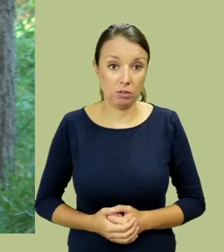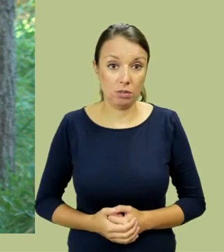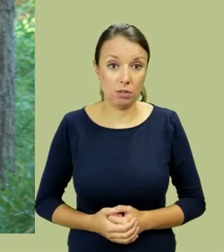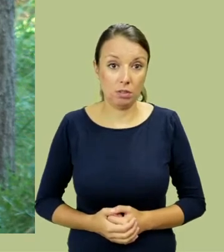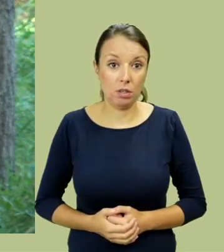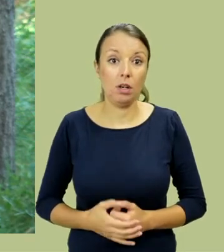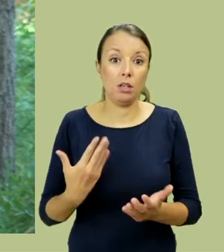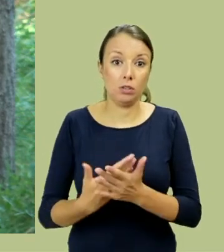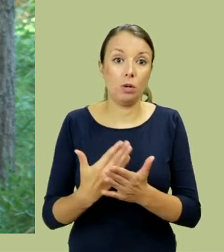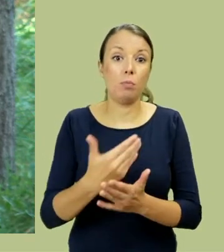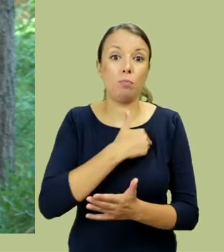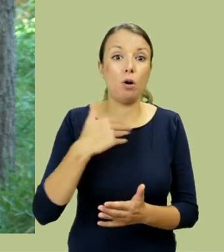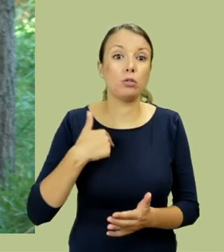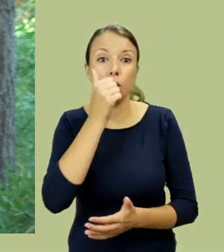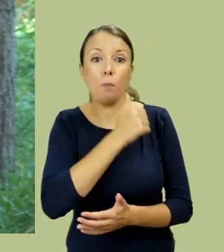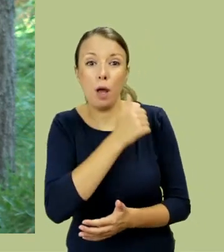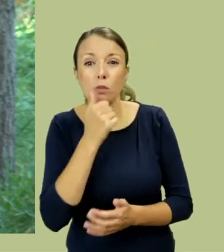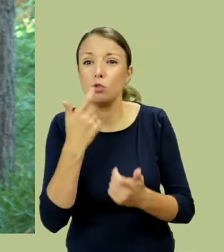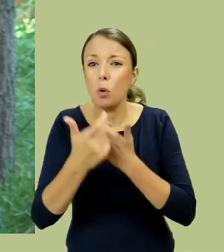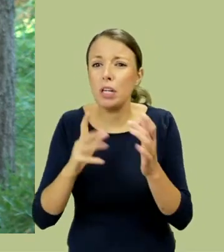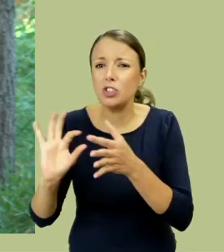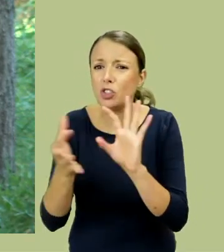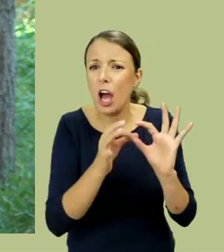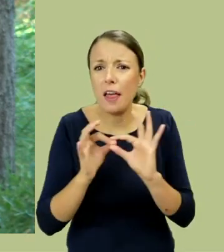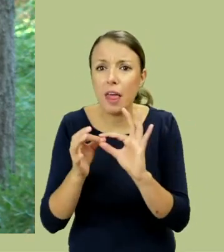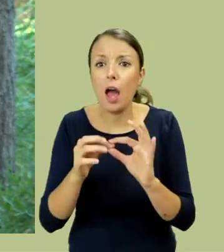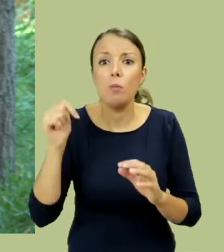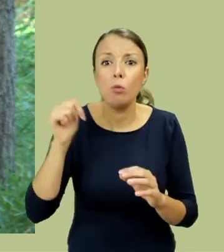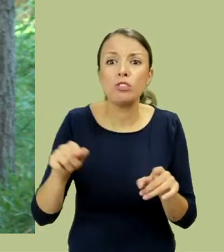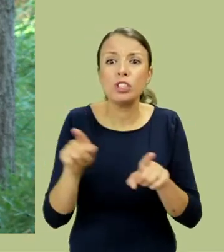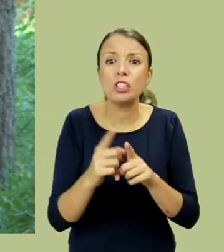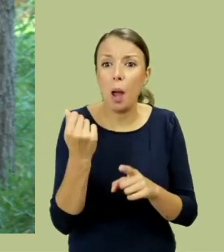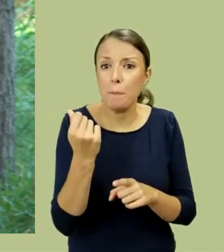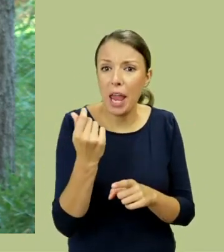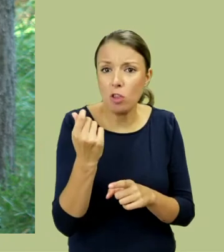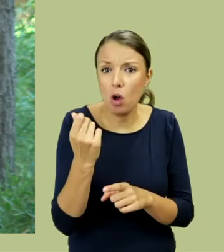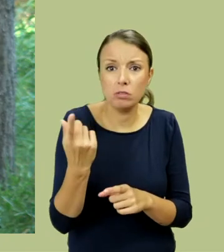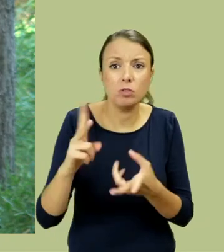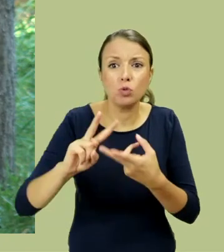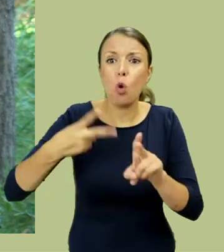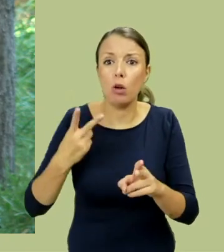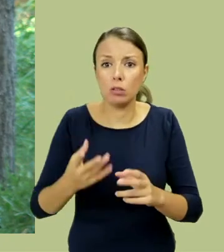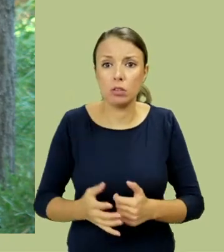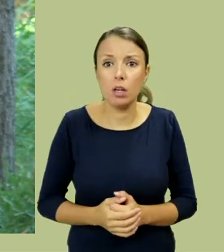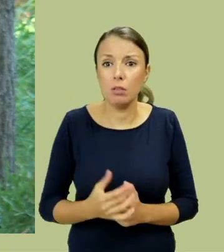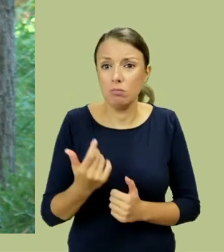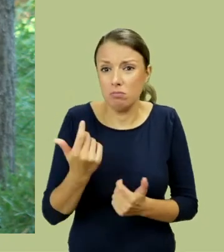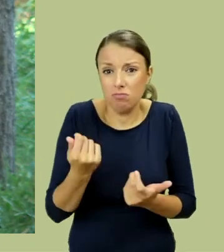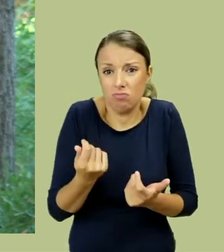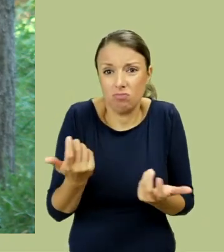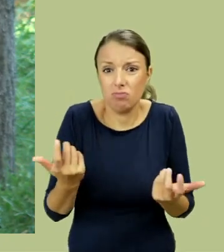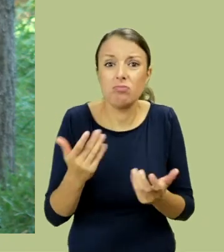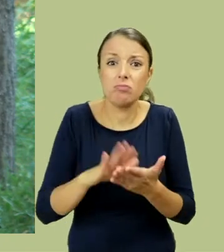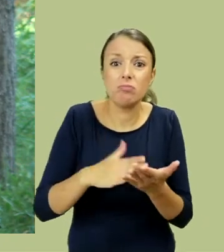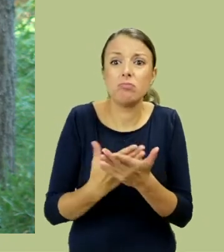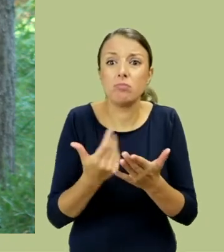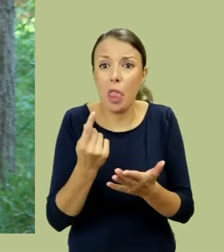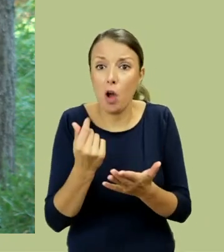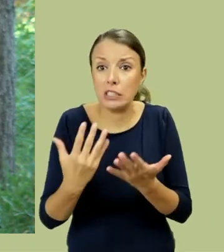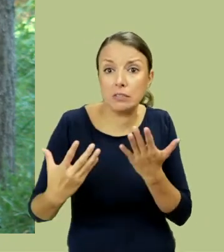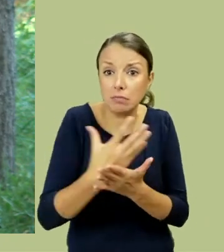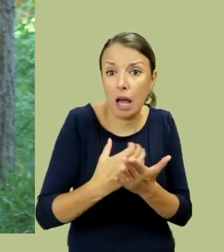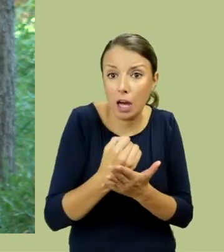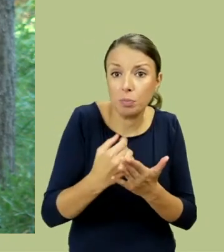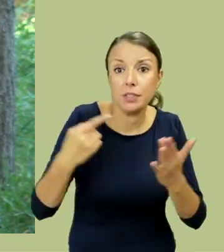siatkę, musieli pozyskiwać również skądś pieniądze, tak? Więc chociażby na zakup broni, chociażby na to,